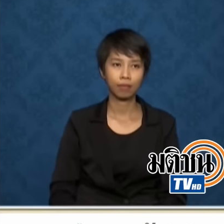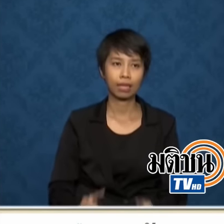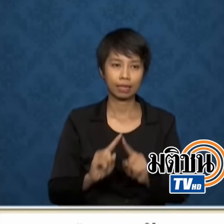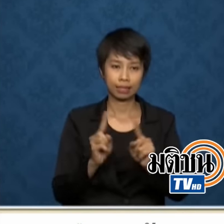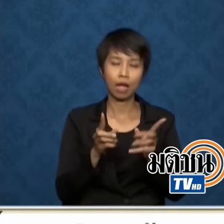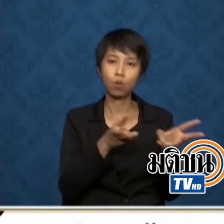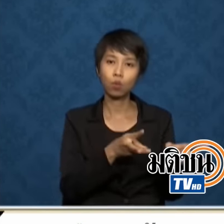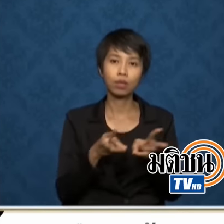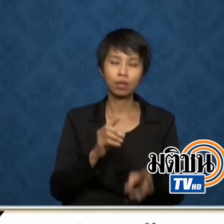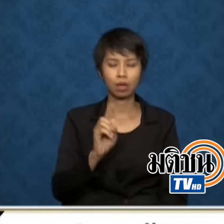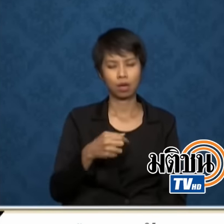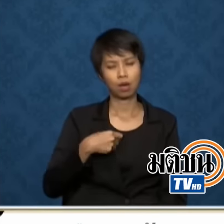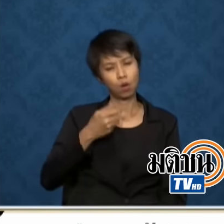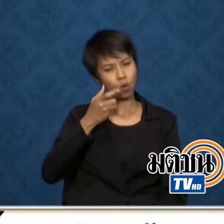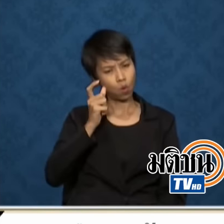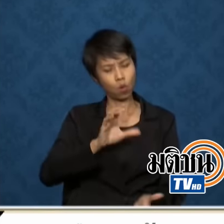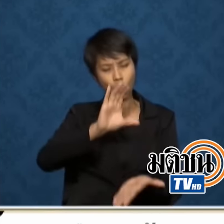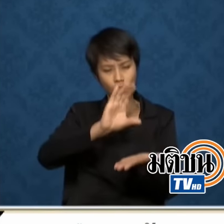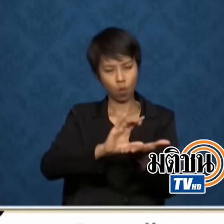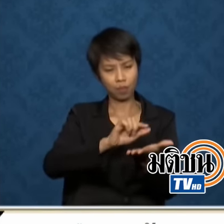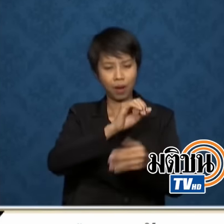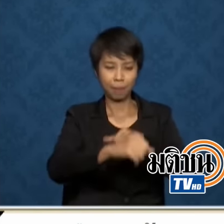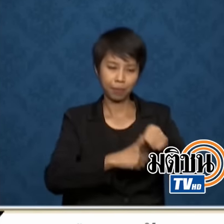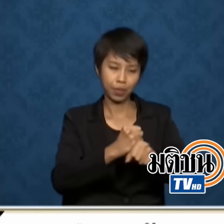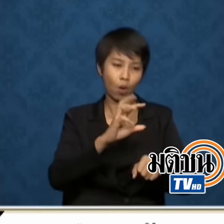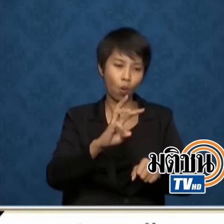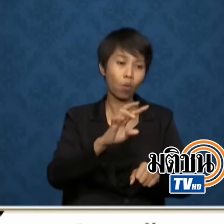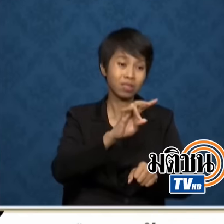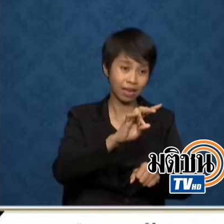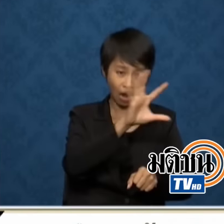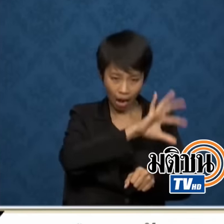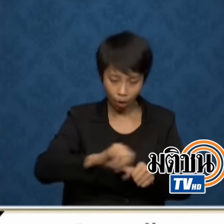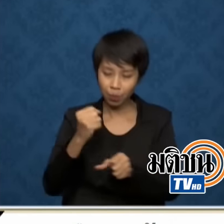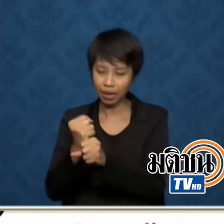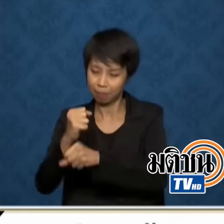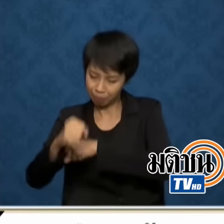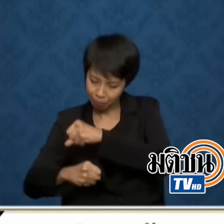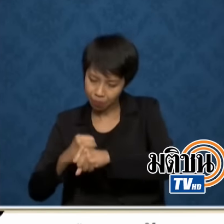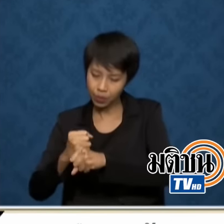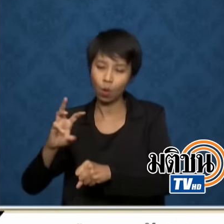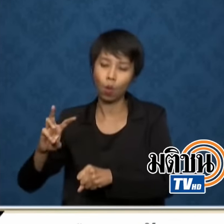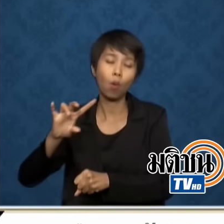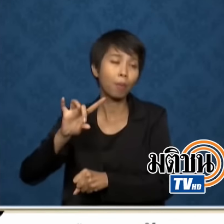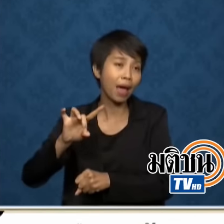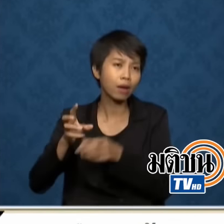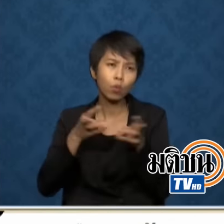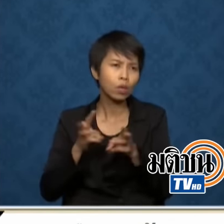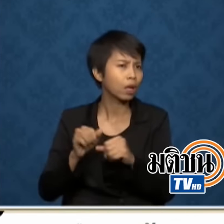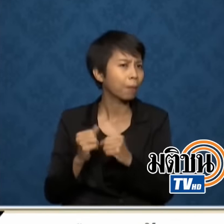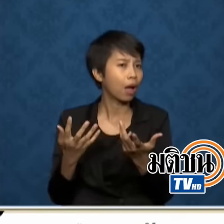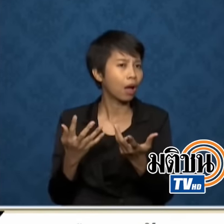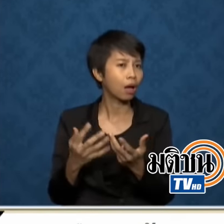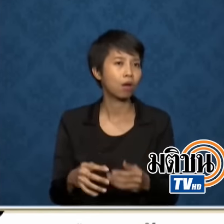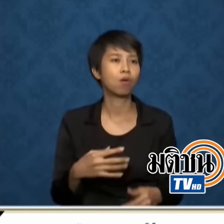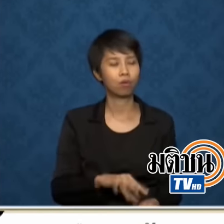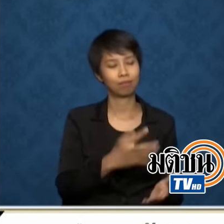การเนี่ยท่านก็อาจจะงงว่าเอ๊ะมันออกงบกลางปี67แล้วจะไปใช้ตอนปี68ได้ยังไงมันก็มีทริคอยู่ค่ะว่าเอาไปใส่ไ